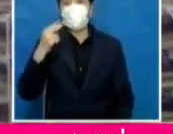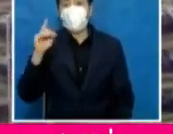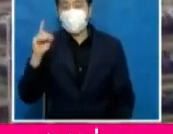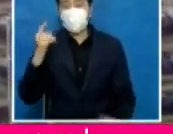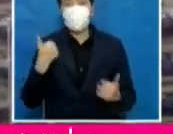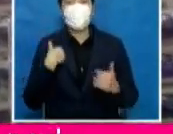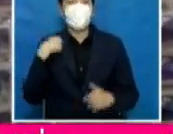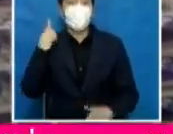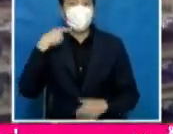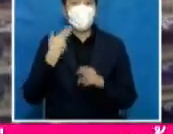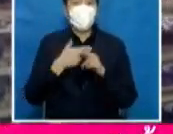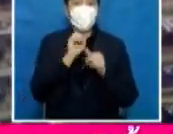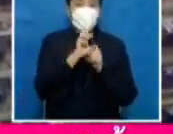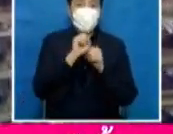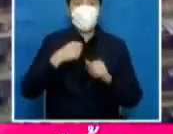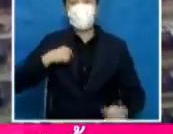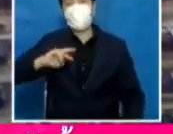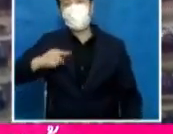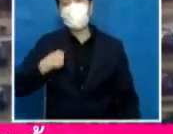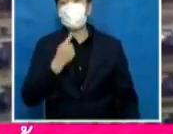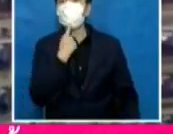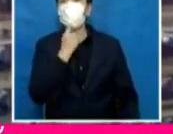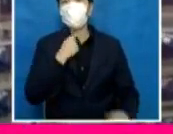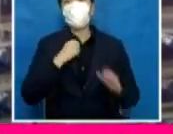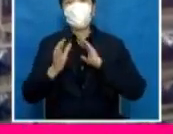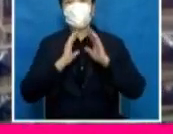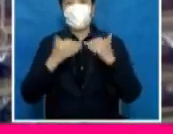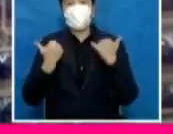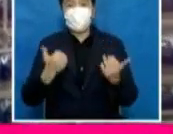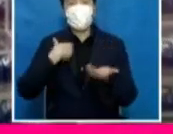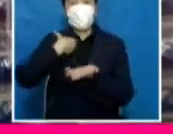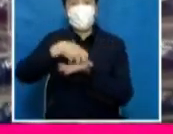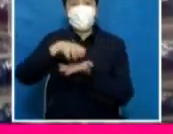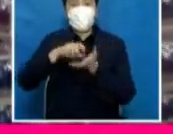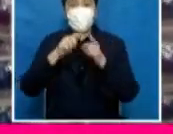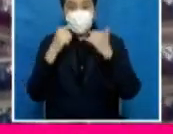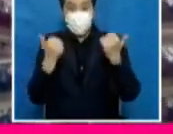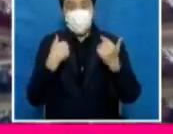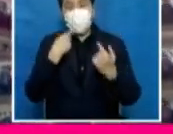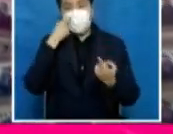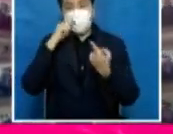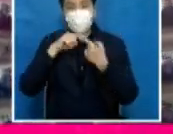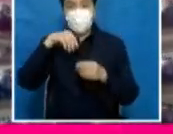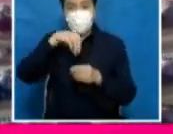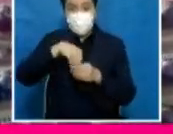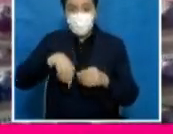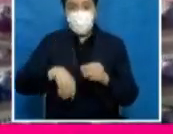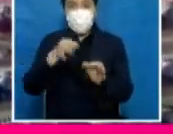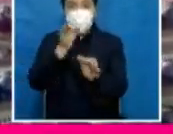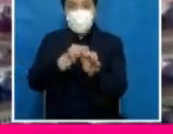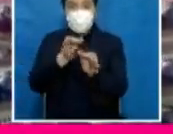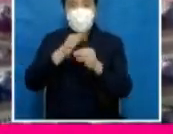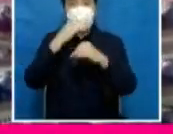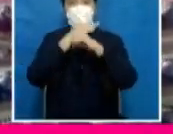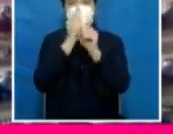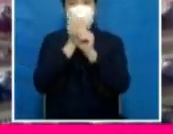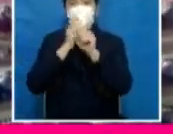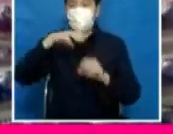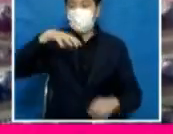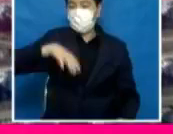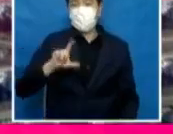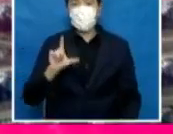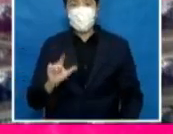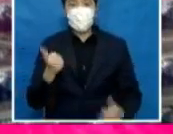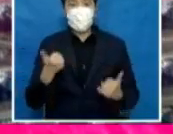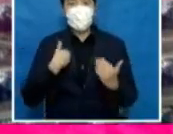ฉันกรองแก้วชัยกฤตและคุณคมคิดสรรสนเกียรติล่ามภาษามือนะคะครั้งนี้ทำการออกรางวัลจากธนาคารออมสินสำนักงานใหญ่ค่ะส